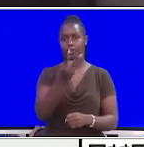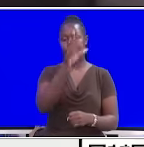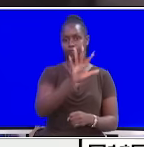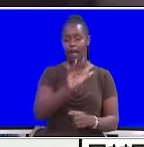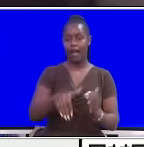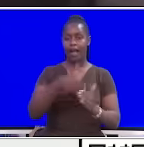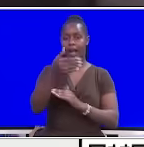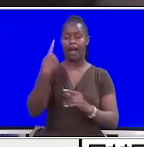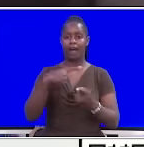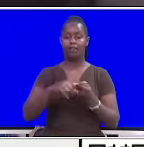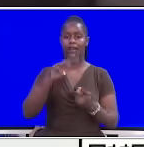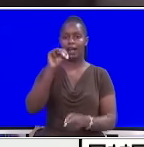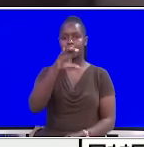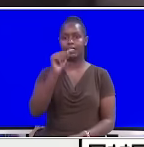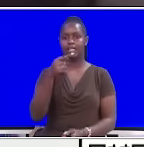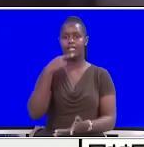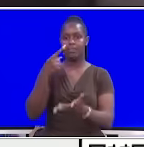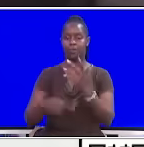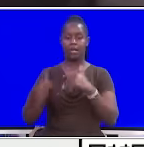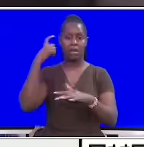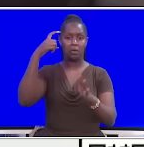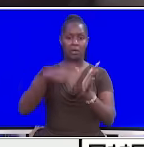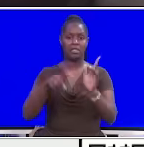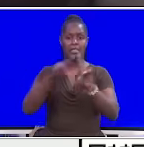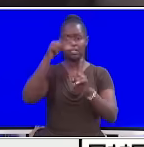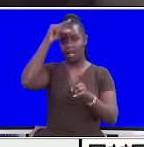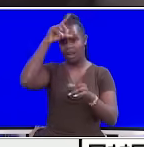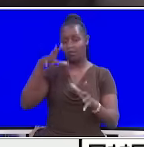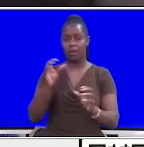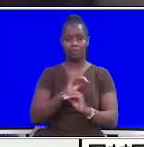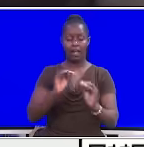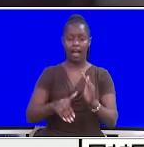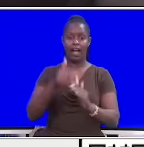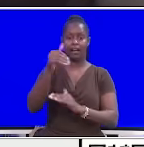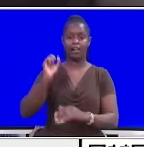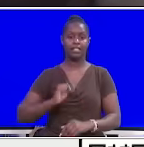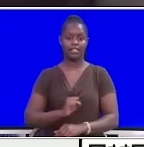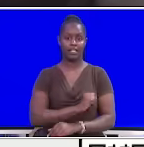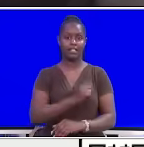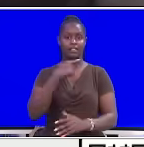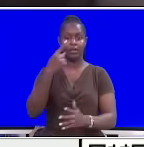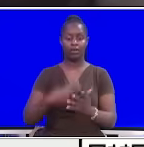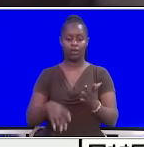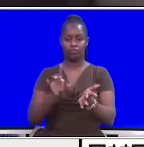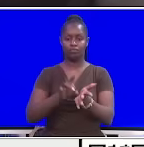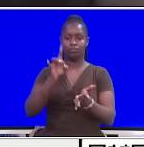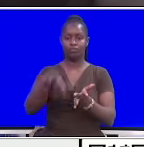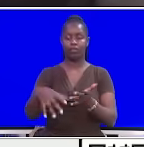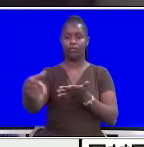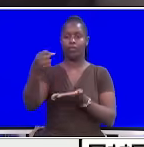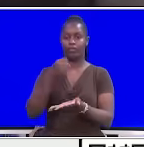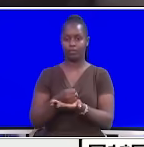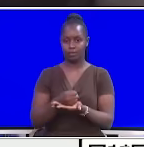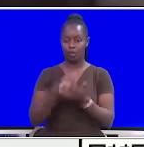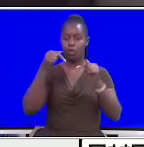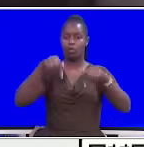wadi wa Meru kusema kuwa hawamtambui kama gavana baada ya seneti kuidhinisha kutimuliwa kwake afisini. Akizungumza na